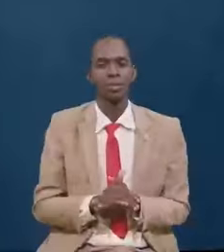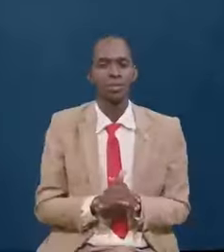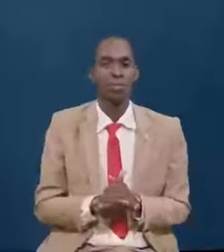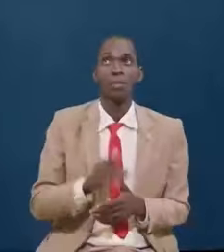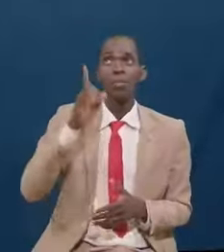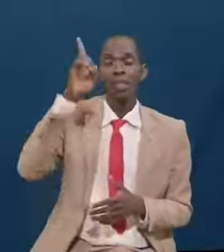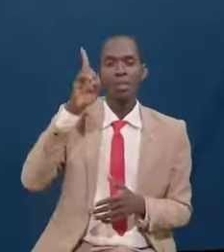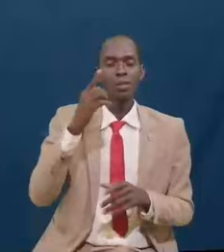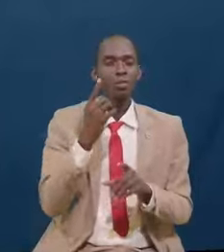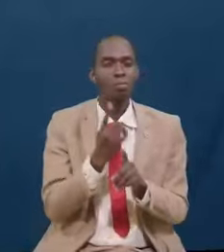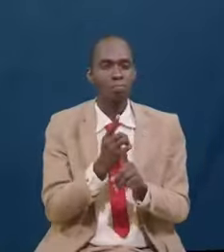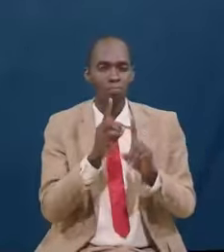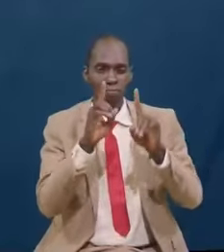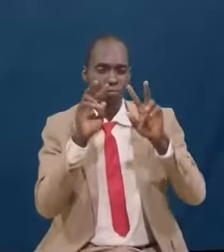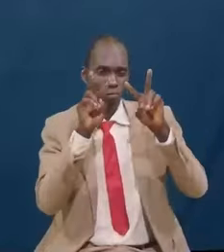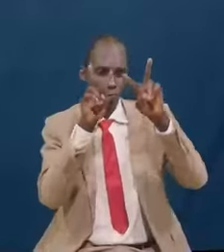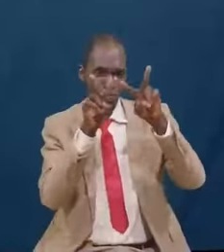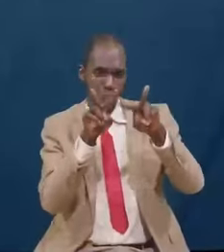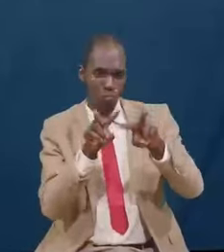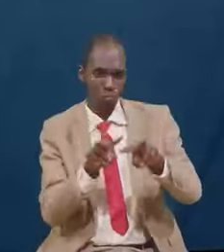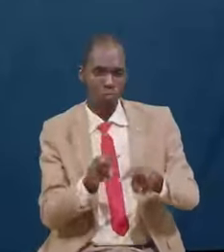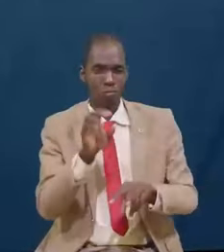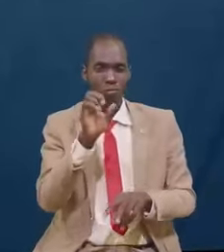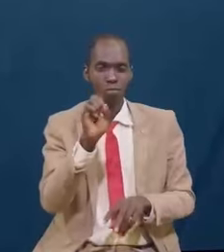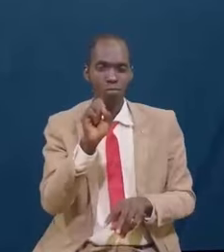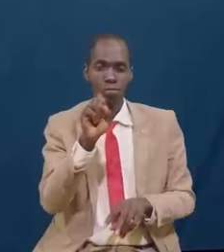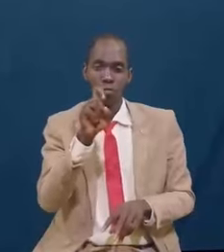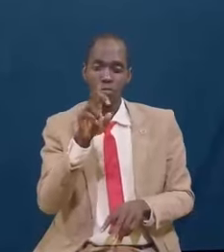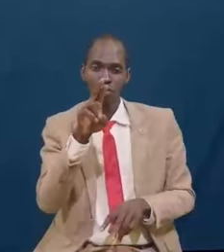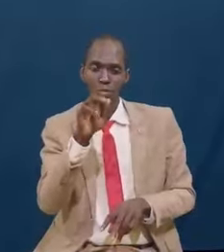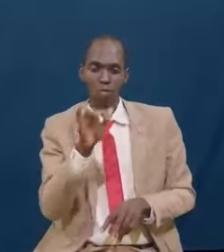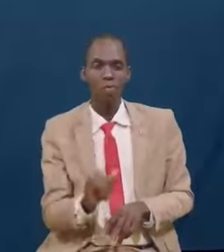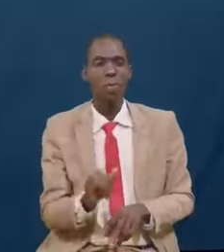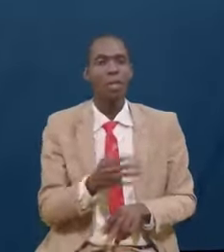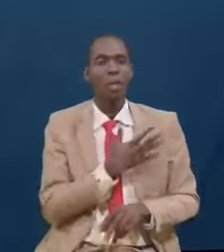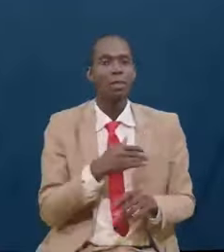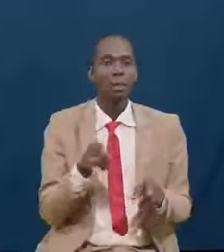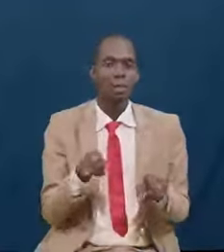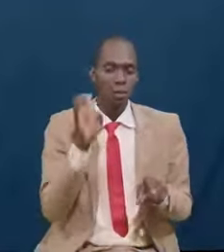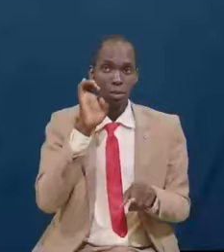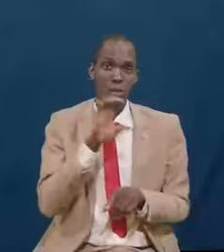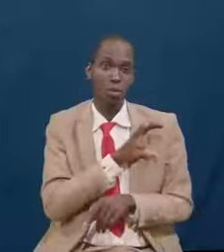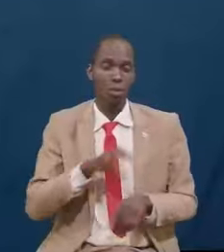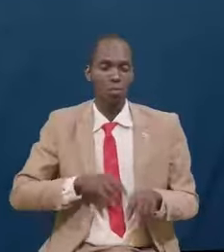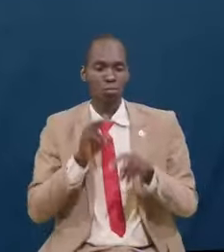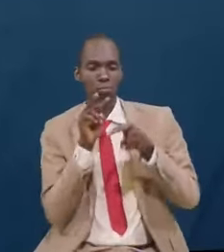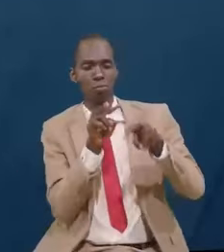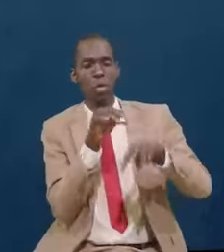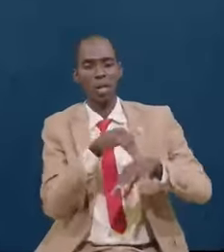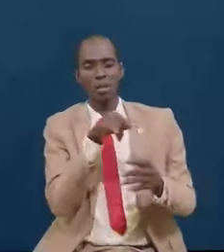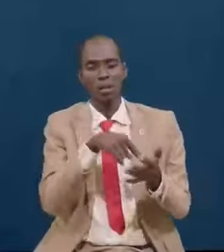Et il fait donc ta radiographie. Il a regardé. Et il savait